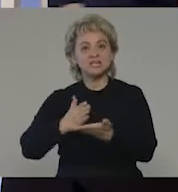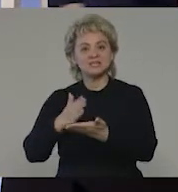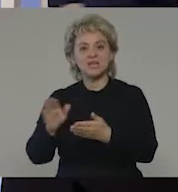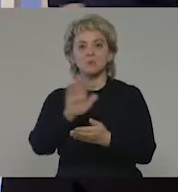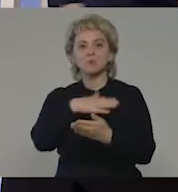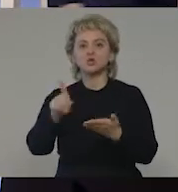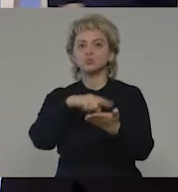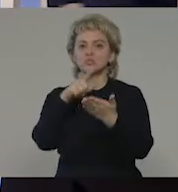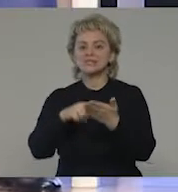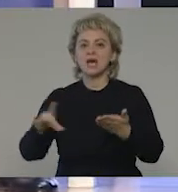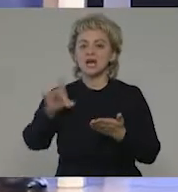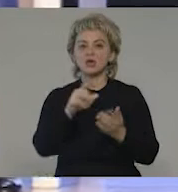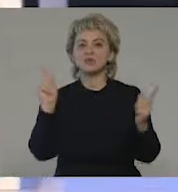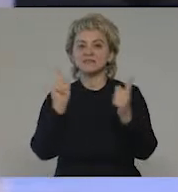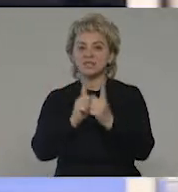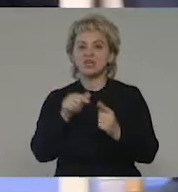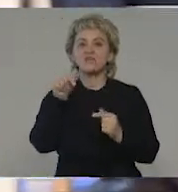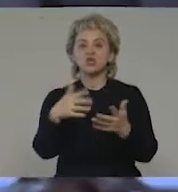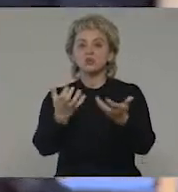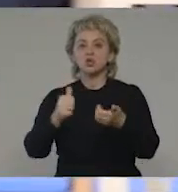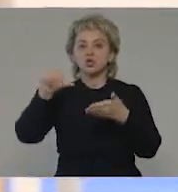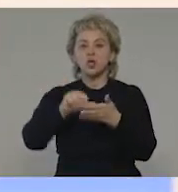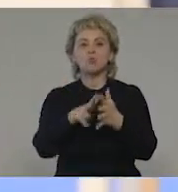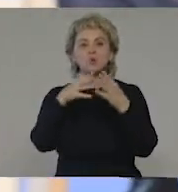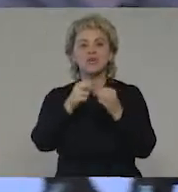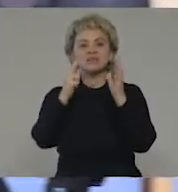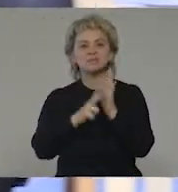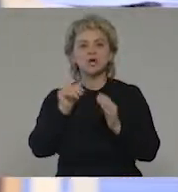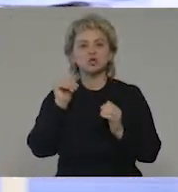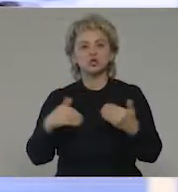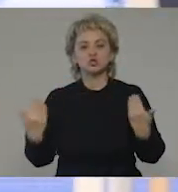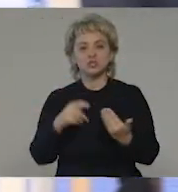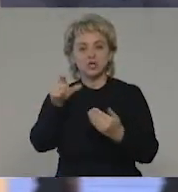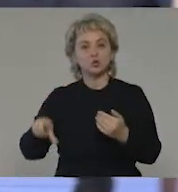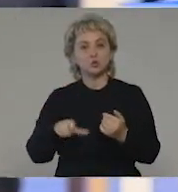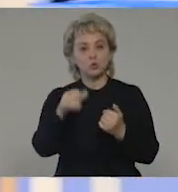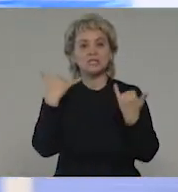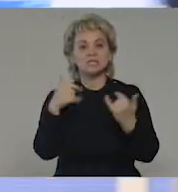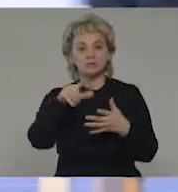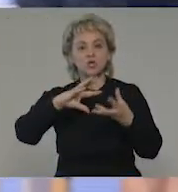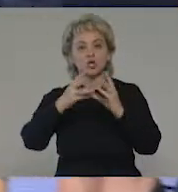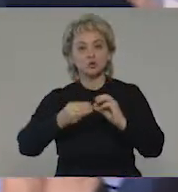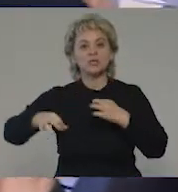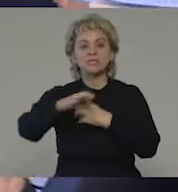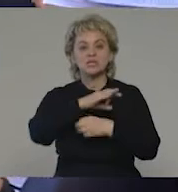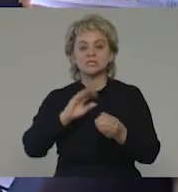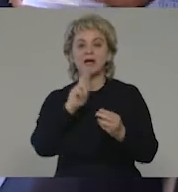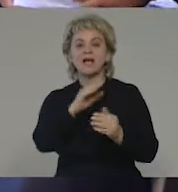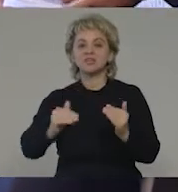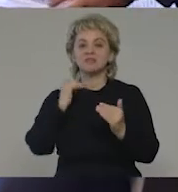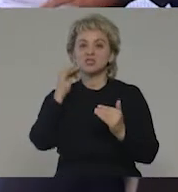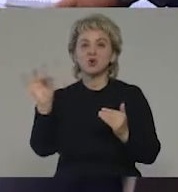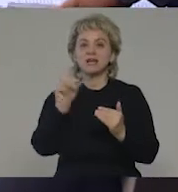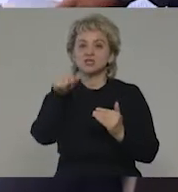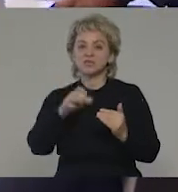на межмуниципальных и районных встречах. В них приняли участие более 18 тысяч жителей Дона. Теперь итоговая дискуссия. Каких